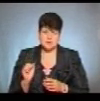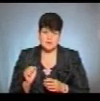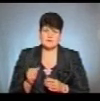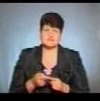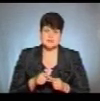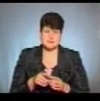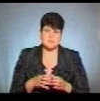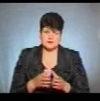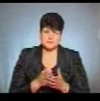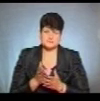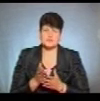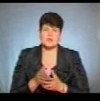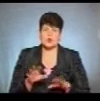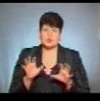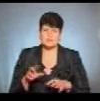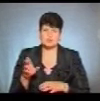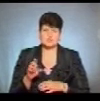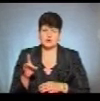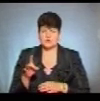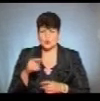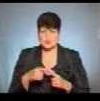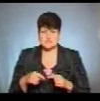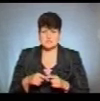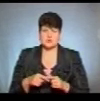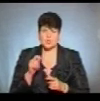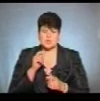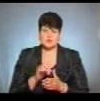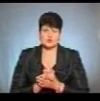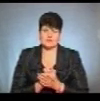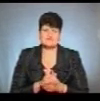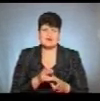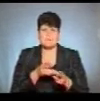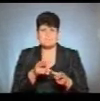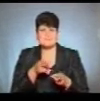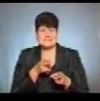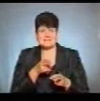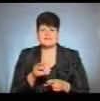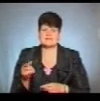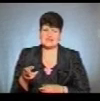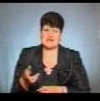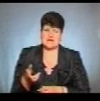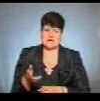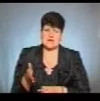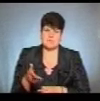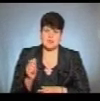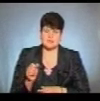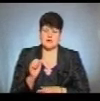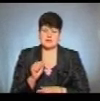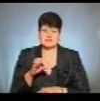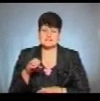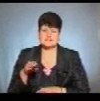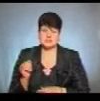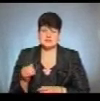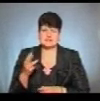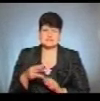цієї партії, голова Бучацької районної організації Українського товариства мисливців і рибалок. Алла Стечишин, 36 років,